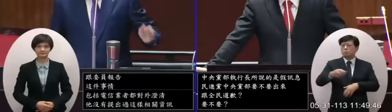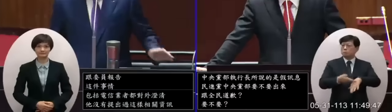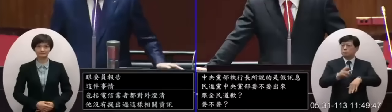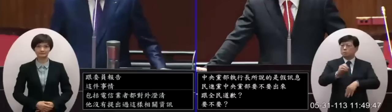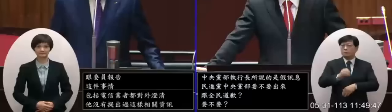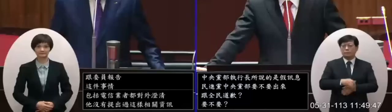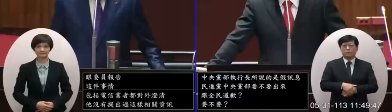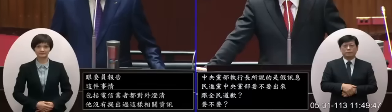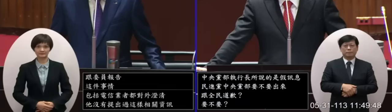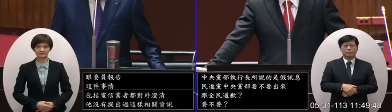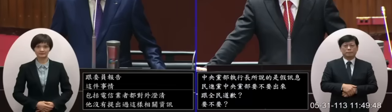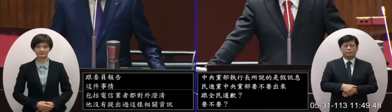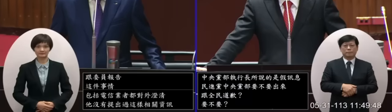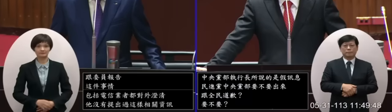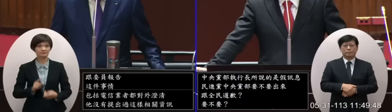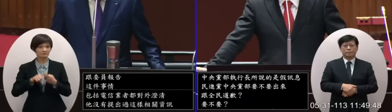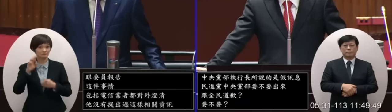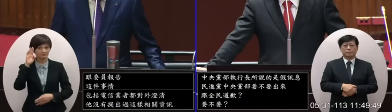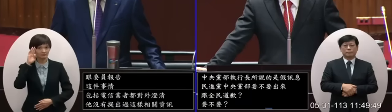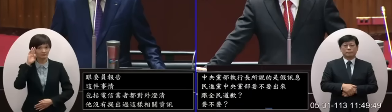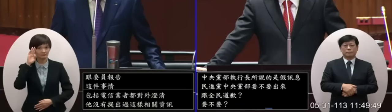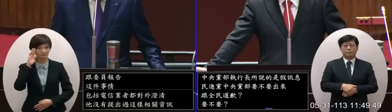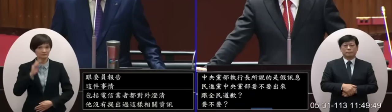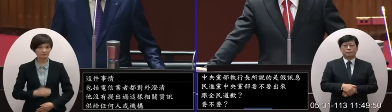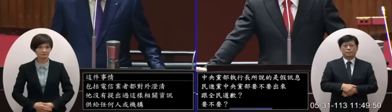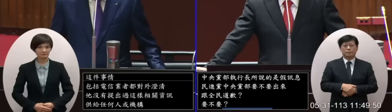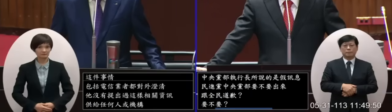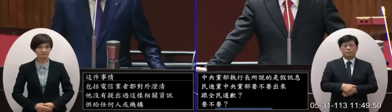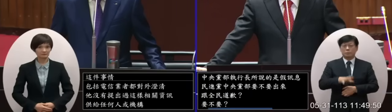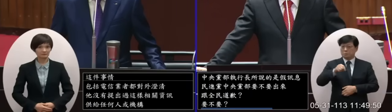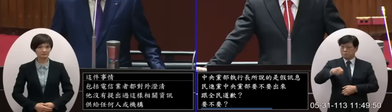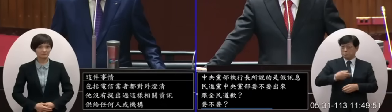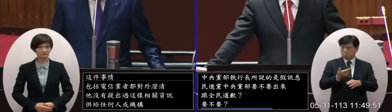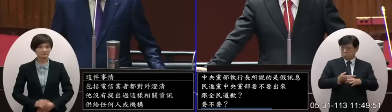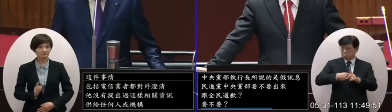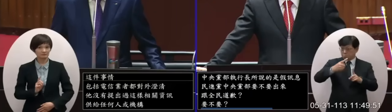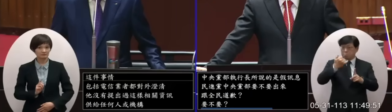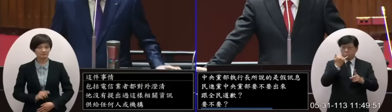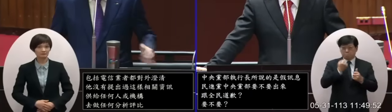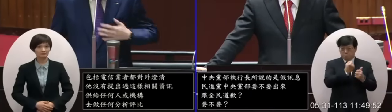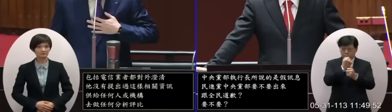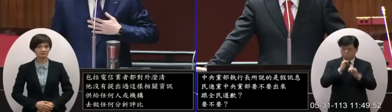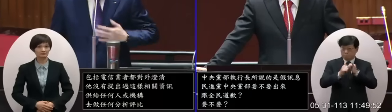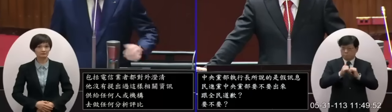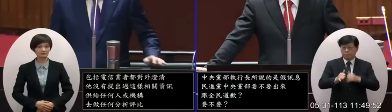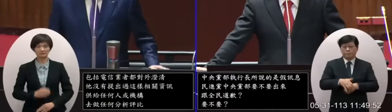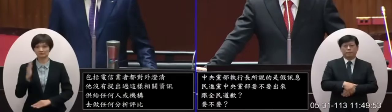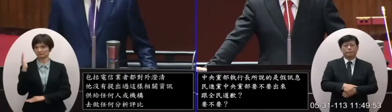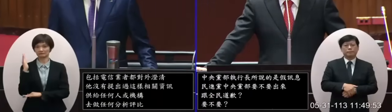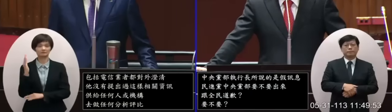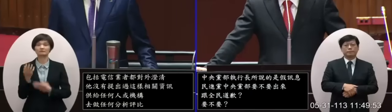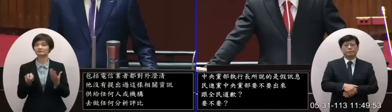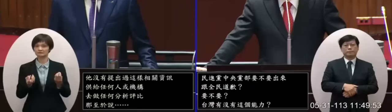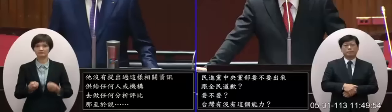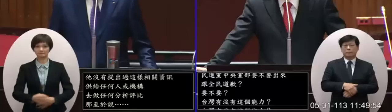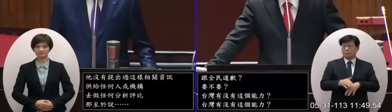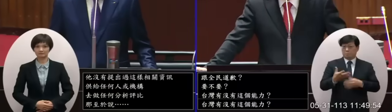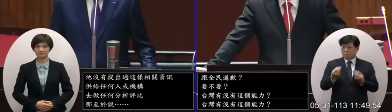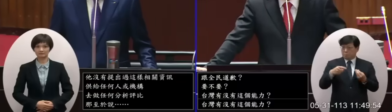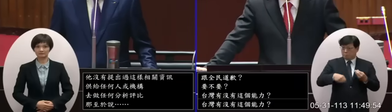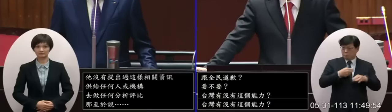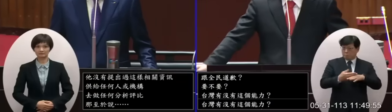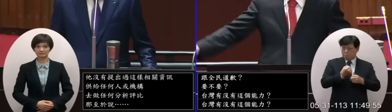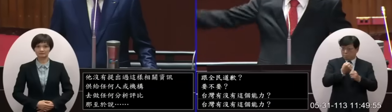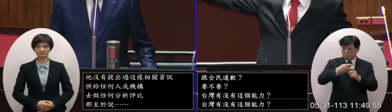能力？ 抱歉， 有没有这个能力对人民做监控？有没有这个能力？ 政府绝对没有， 政府没有这个